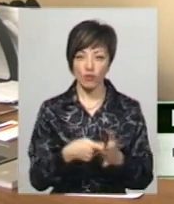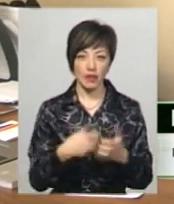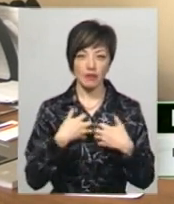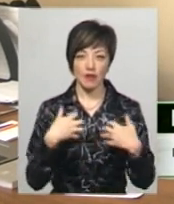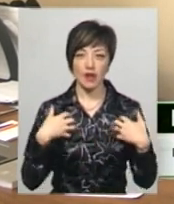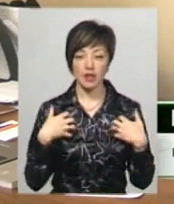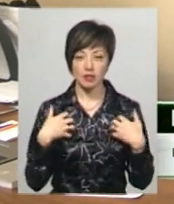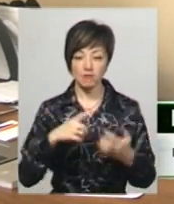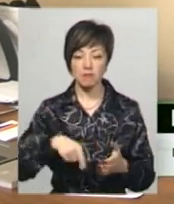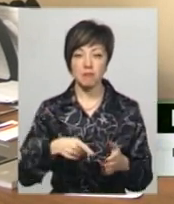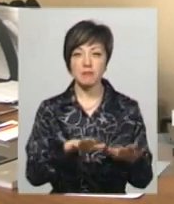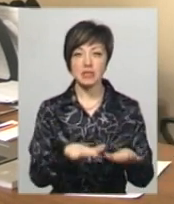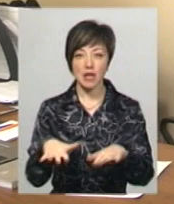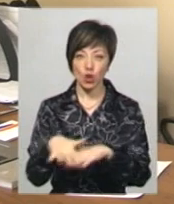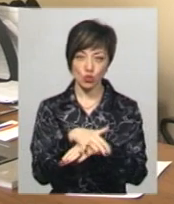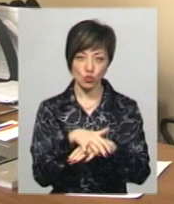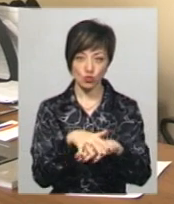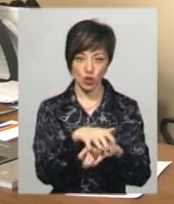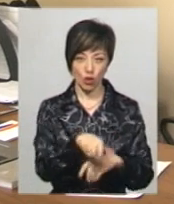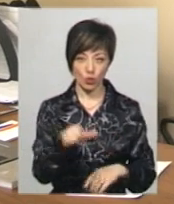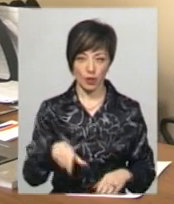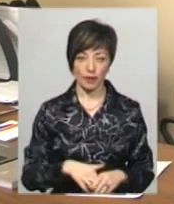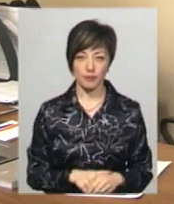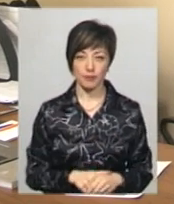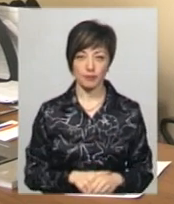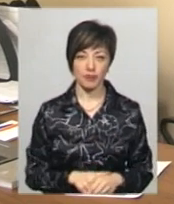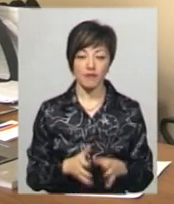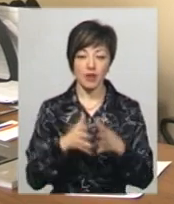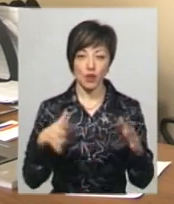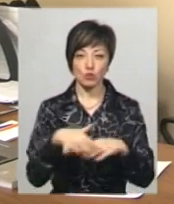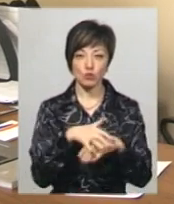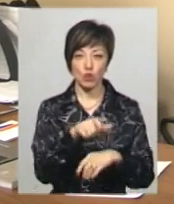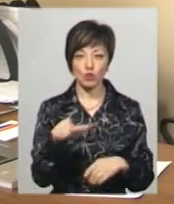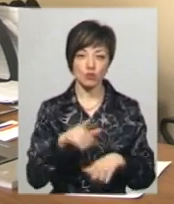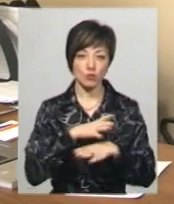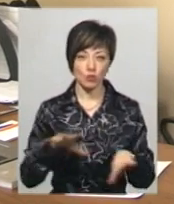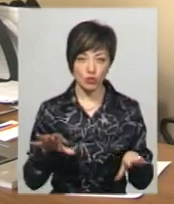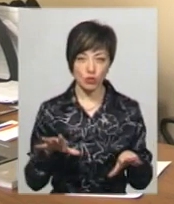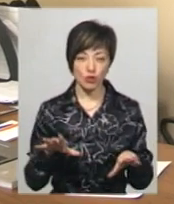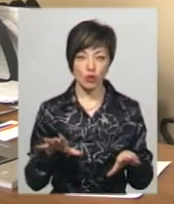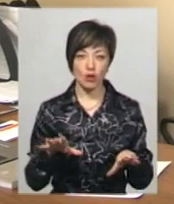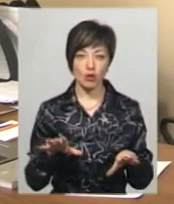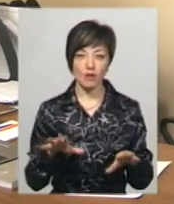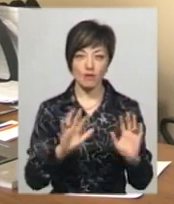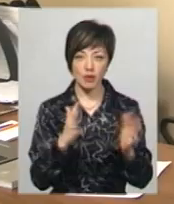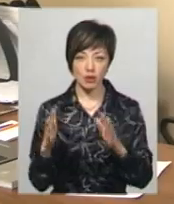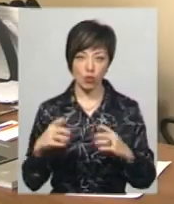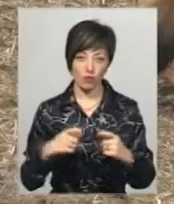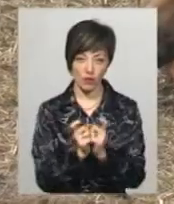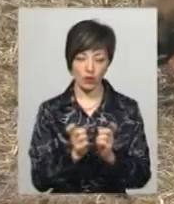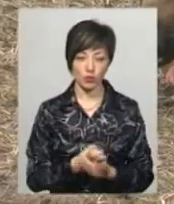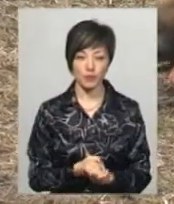в місцях скупчення людей, великого скупчення, для того, щоб уникнути саме